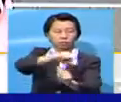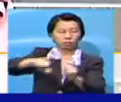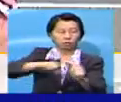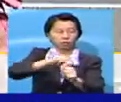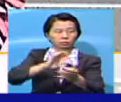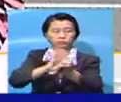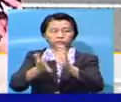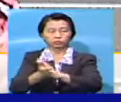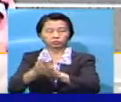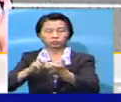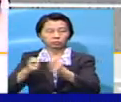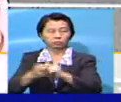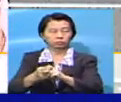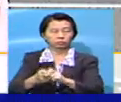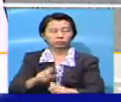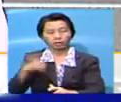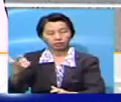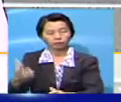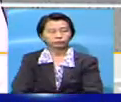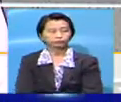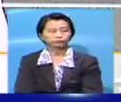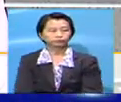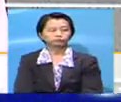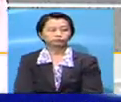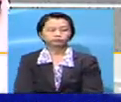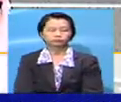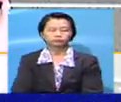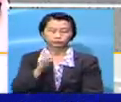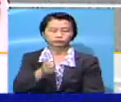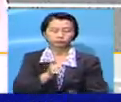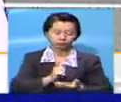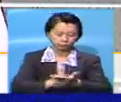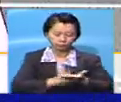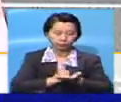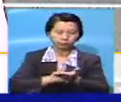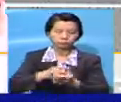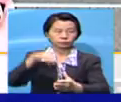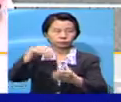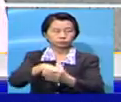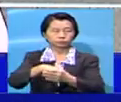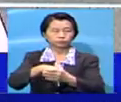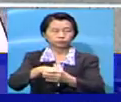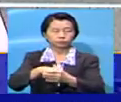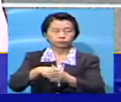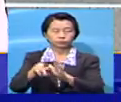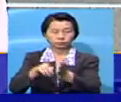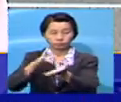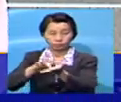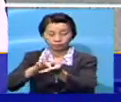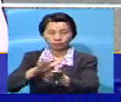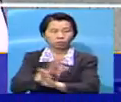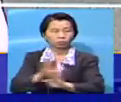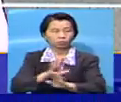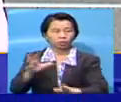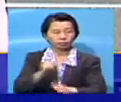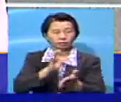penyebab penyakit kronik mental health ini perlu dibincangkan dimasukkan di bawah kluster perubatan dan bukan hanya